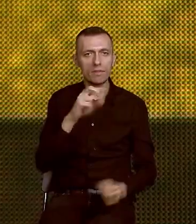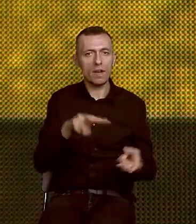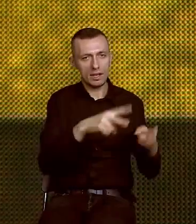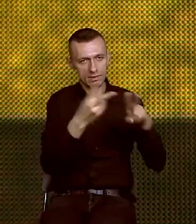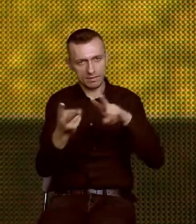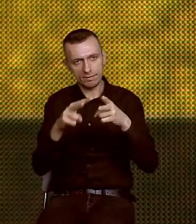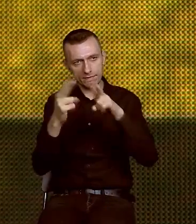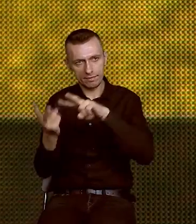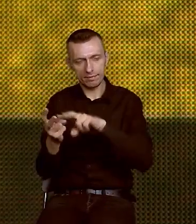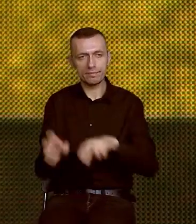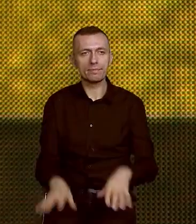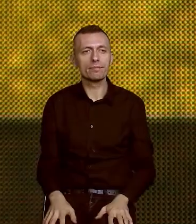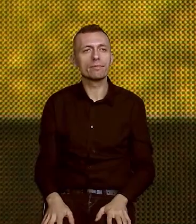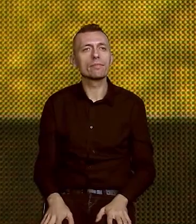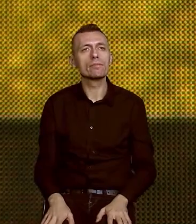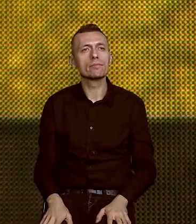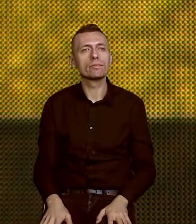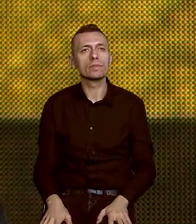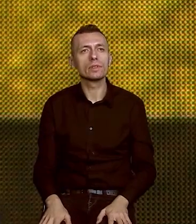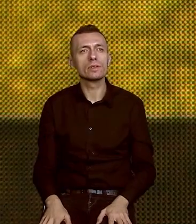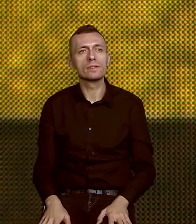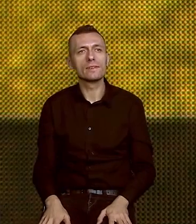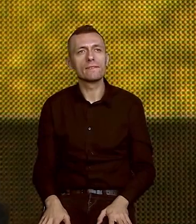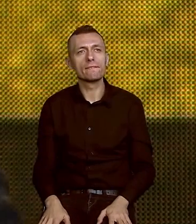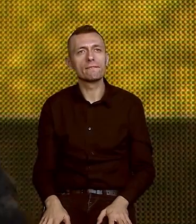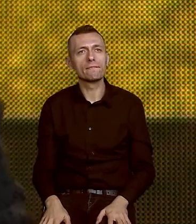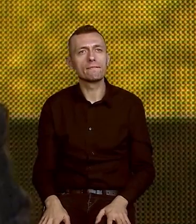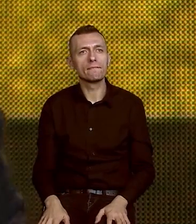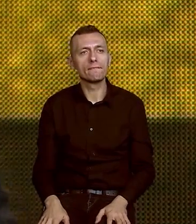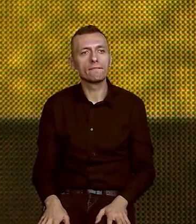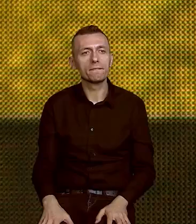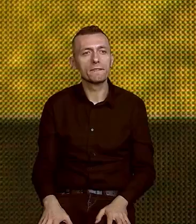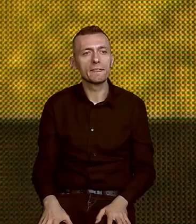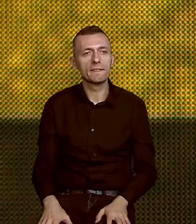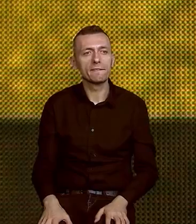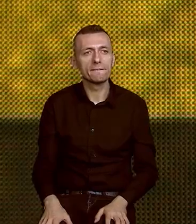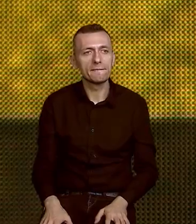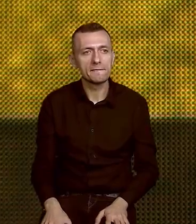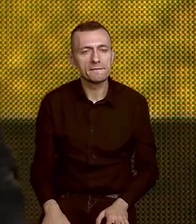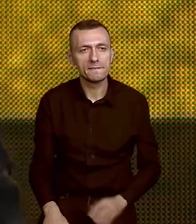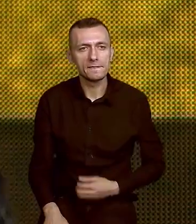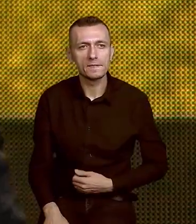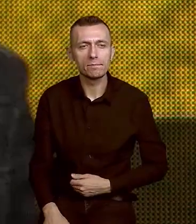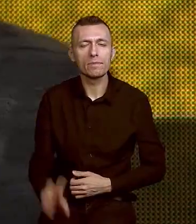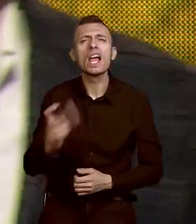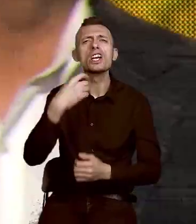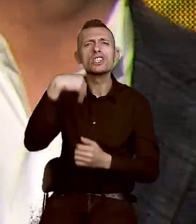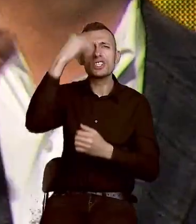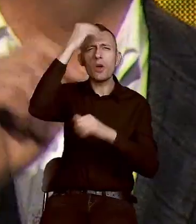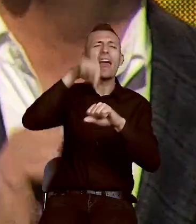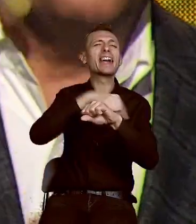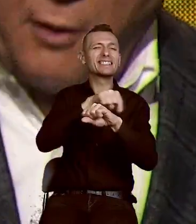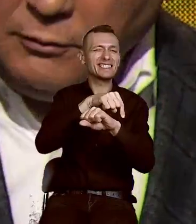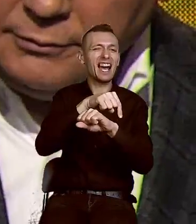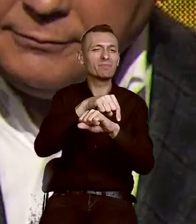ten uczy nas, i posłuchajcie tego, że każde wydarzenie w Twoim życiu może być